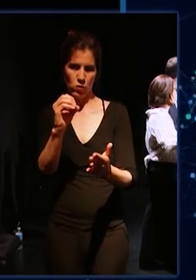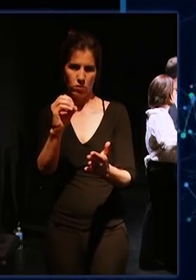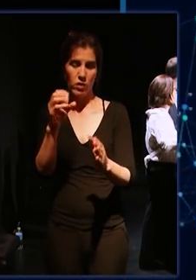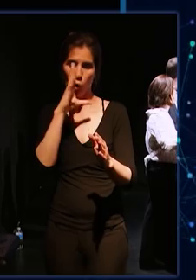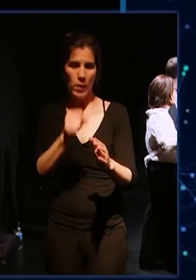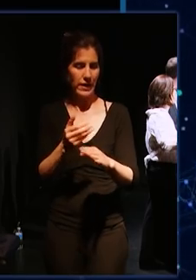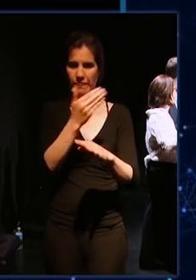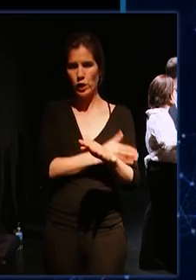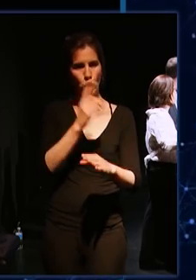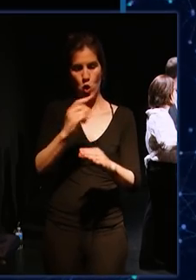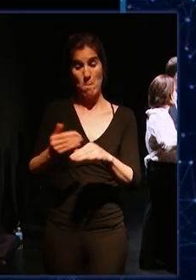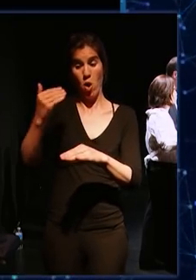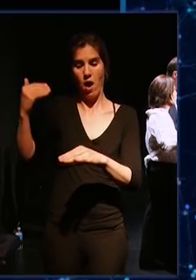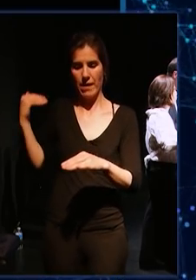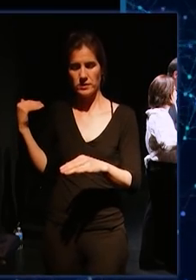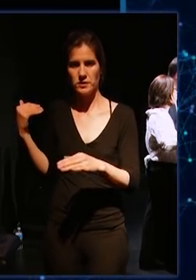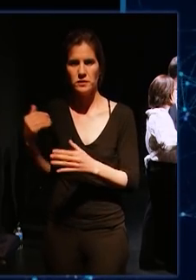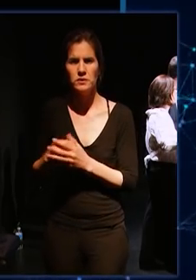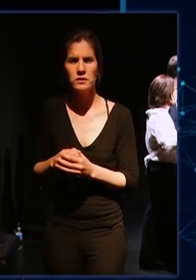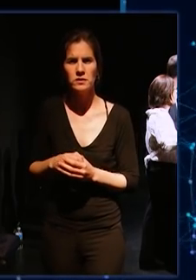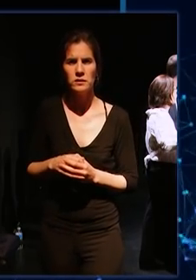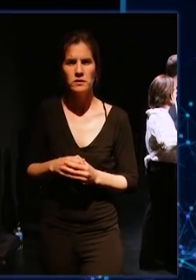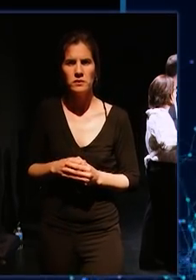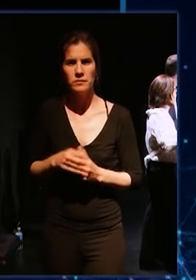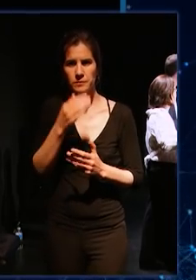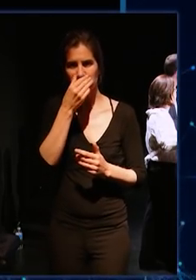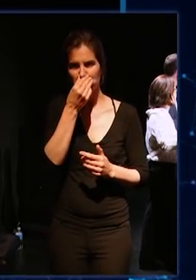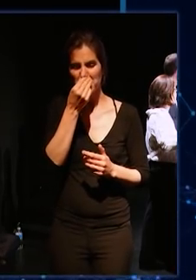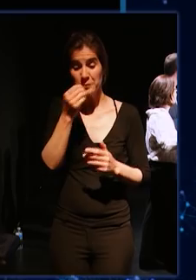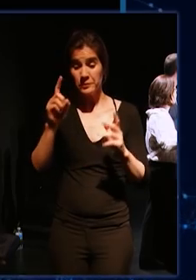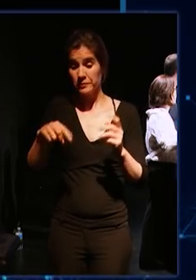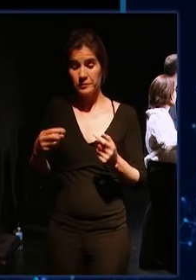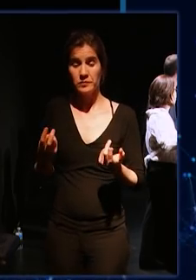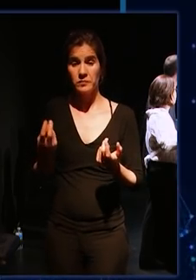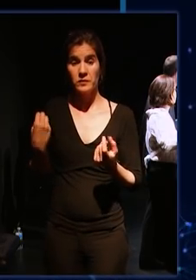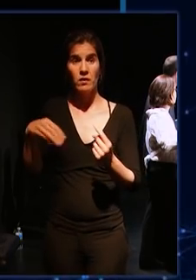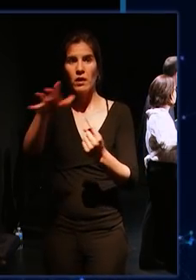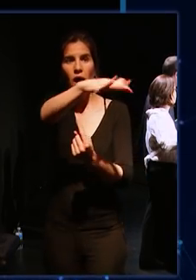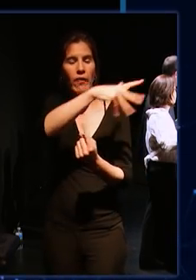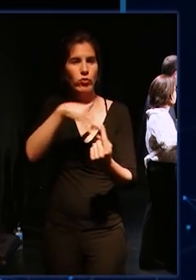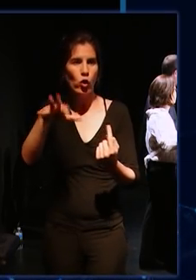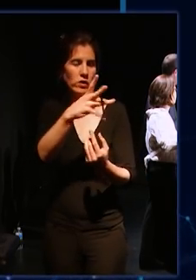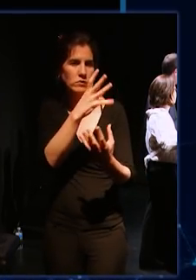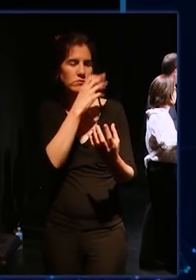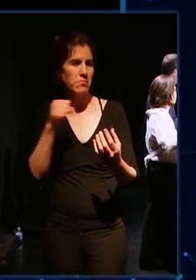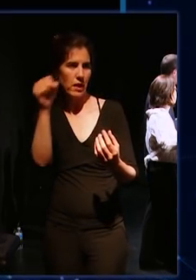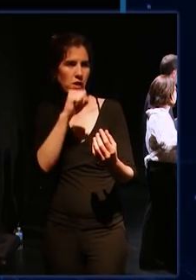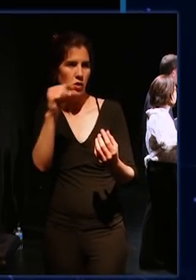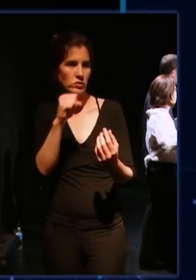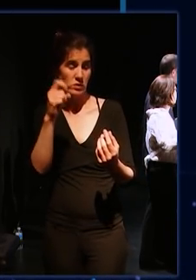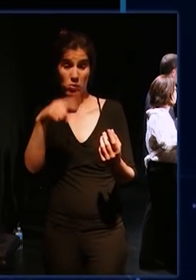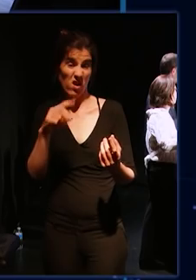també potenciarem l'activitat esportiva que no necessita d'instal·lacions. Tenim un entorn magnífic i hem